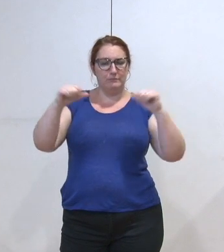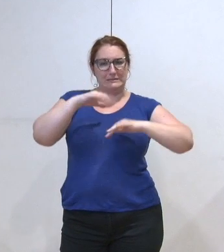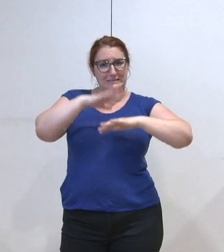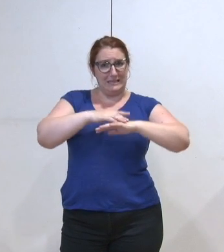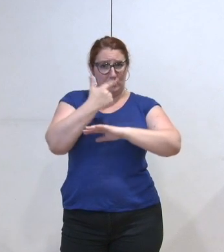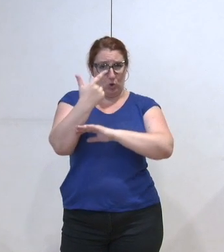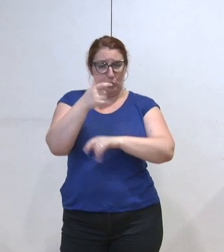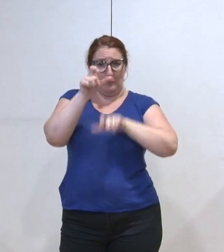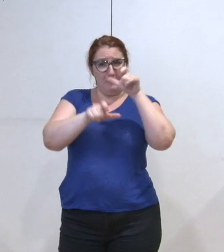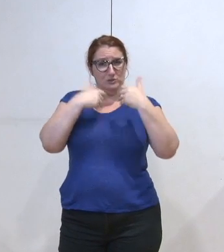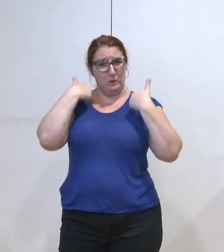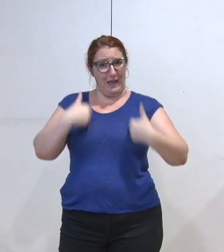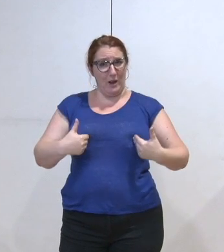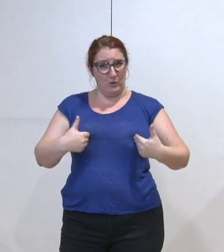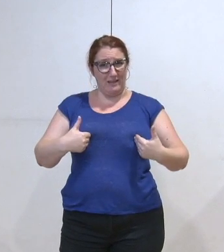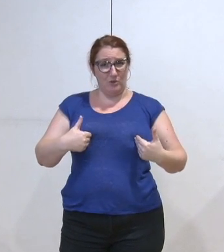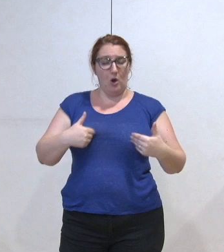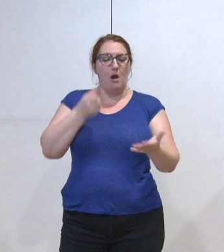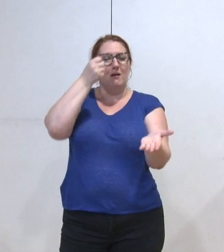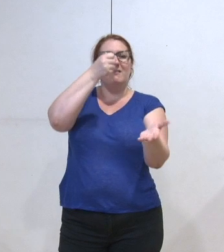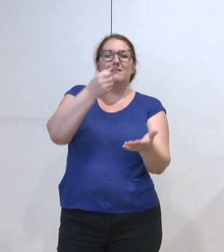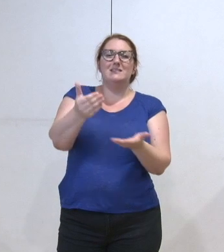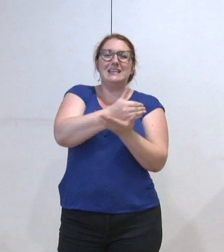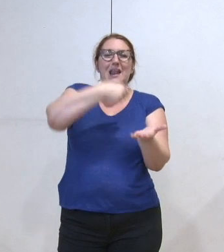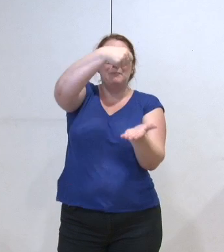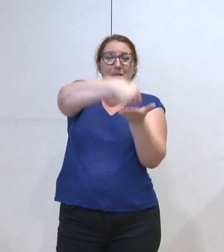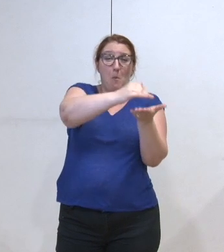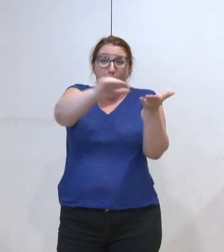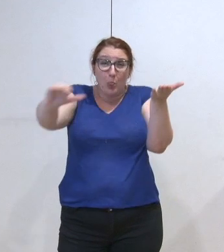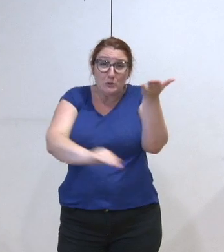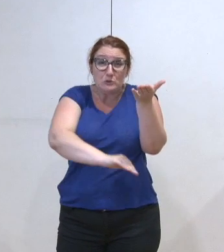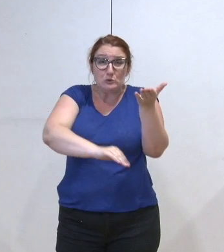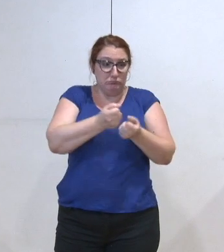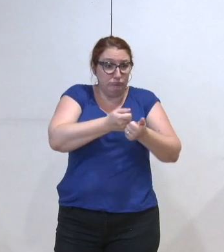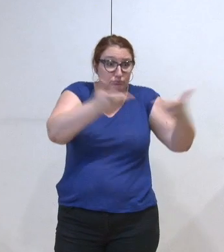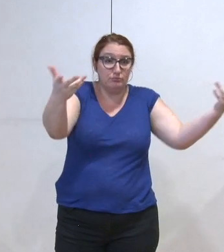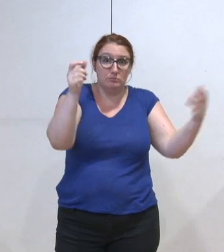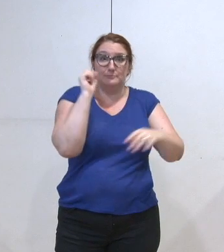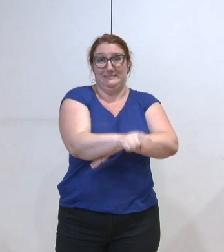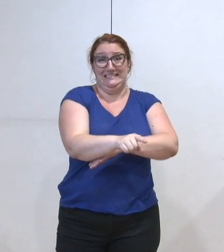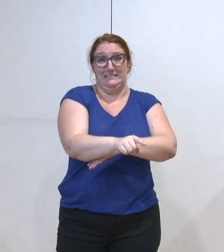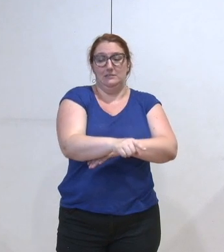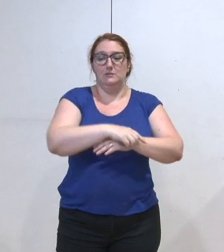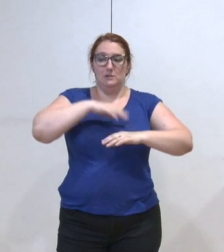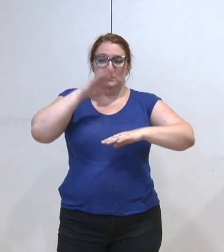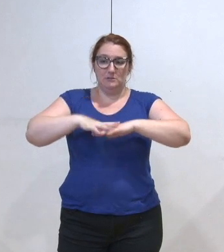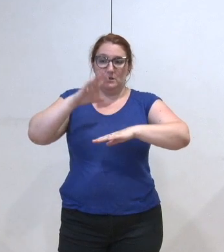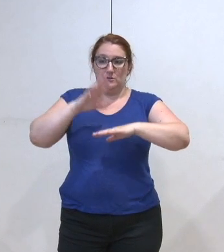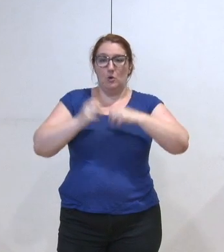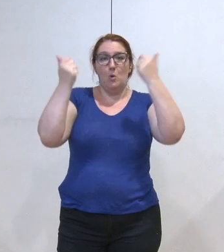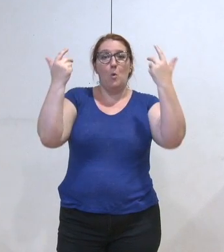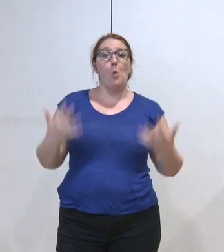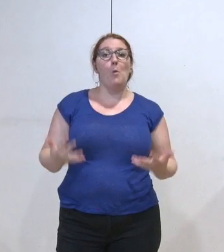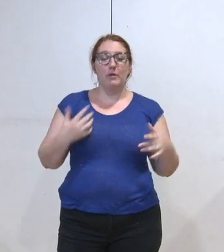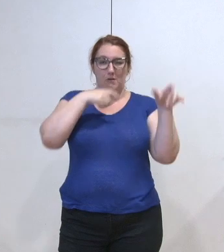nombre d'allocataires vivant sous le seuil de bas revenu donc vous avez la représentation par secteur de ce nombre d'allocataires